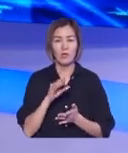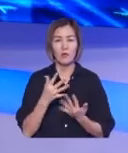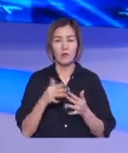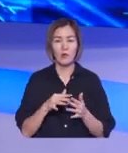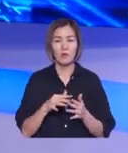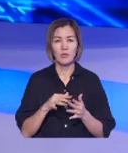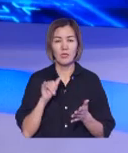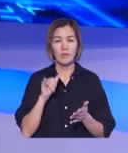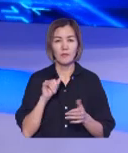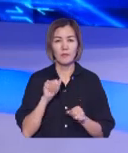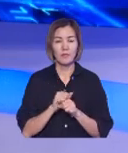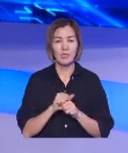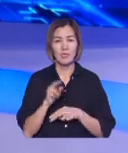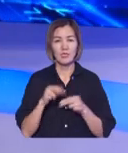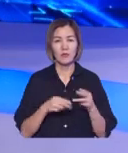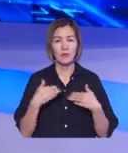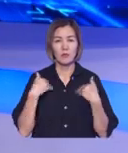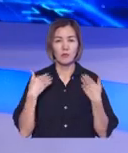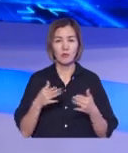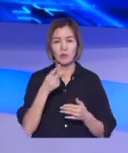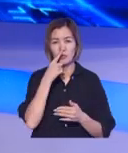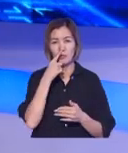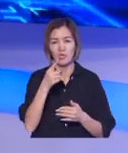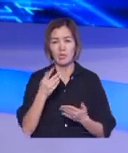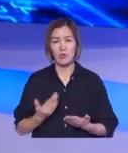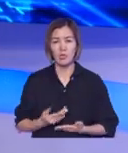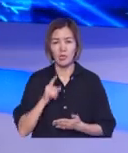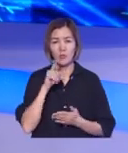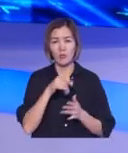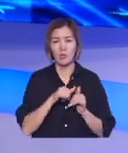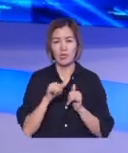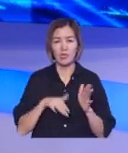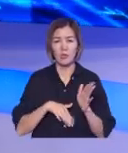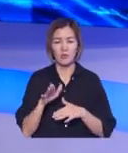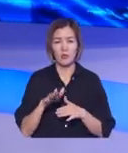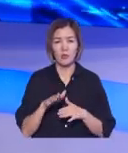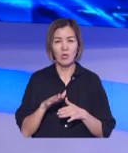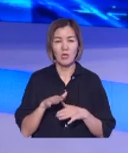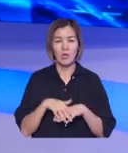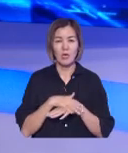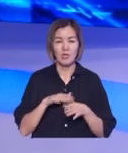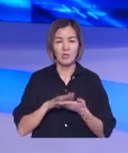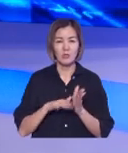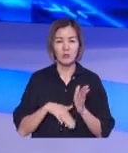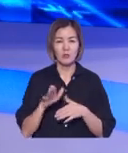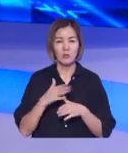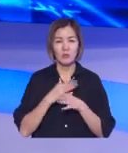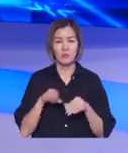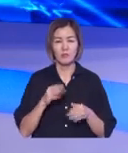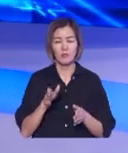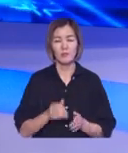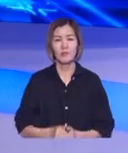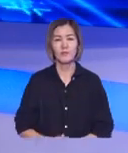салуды ұсыныпты. Бұл шалғай жатқан аймақтың экономикалық әлеуетін арттыруға, нәтижесінде жергілікті халықтың жағдайын жақсартуға септесет,